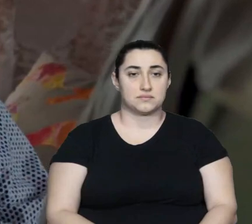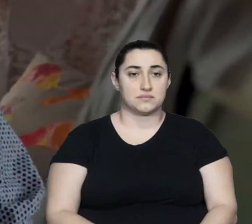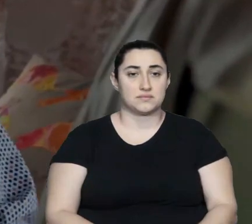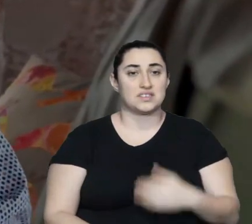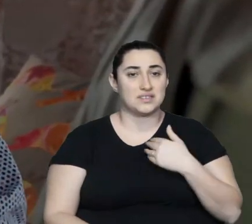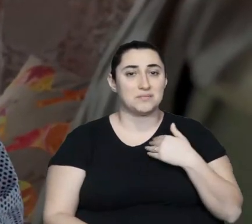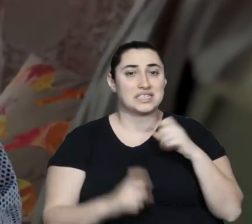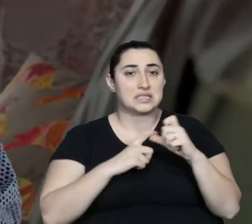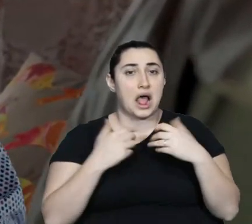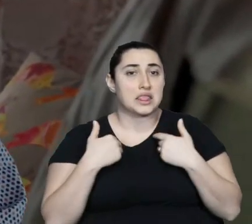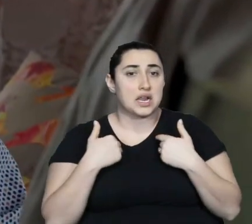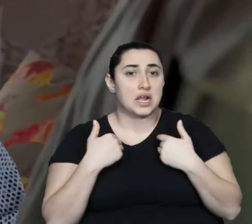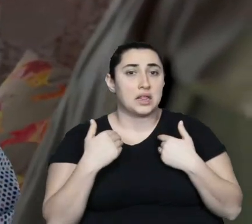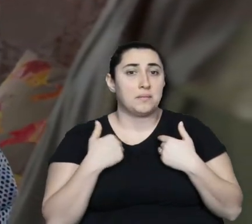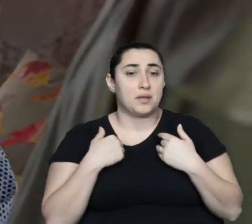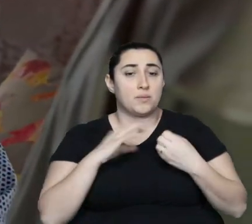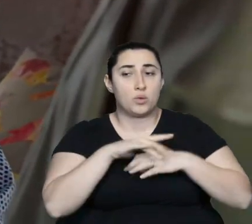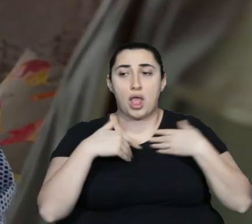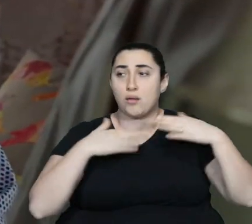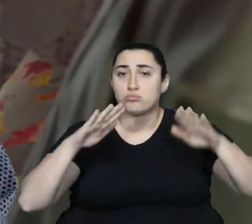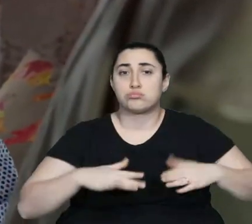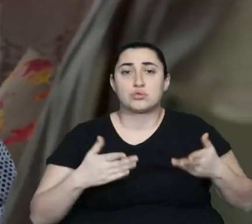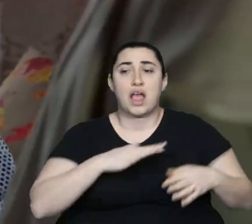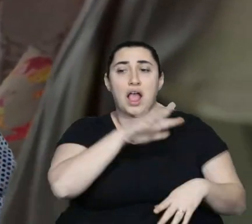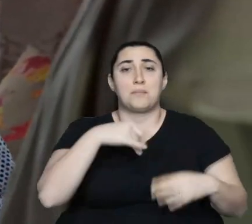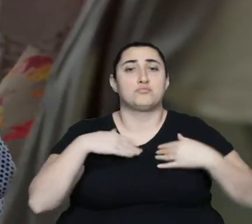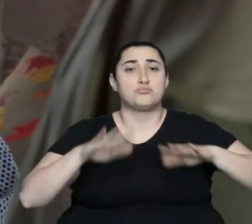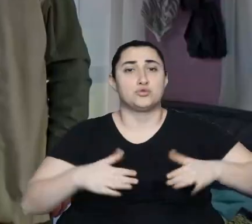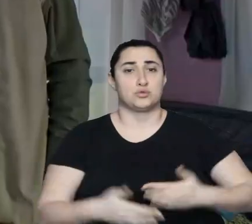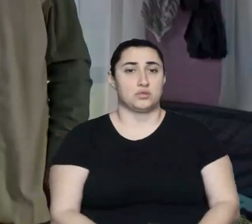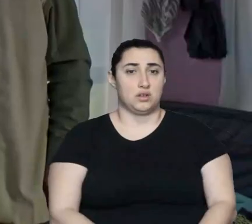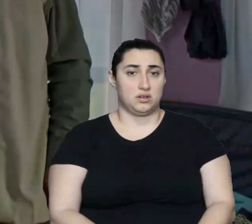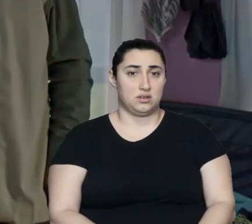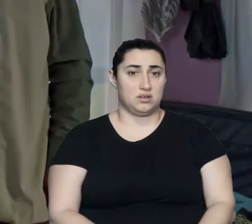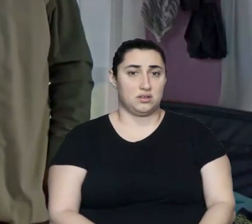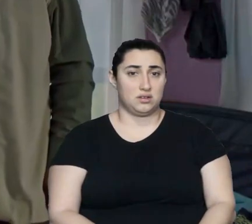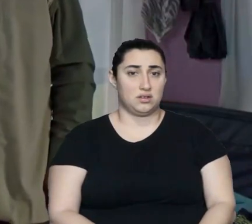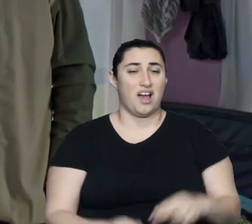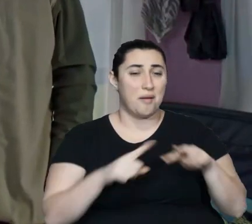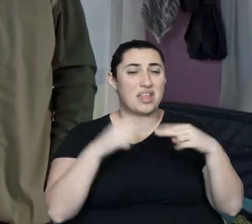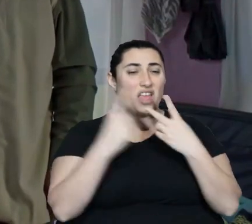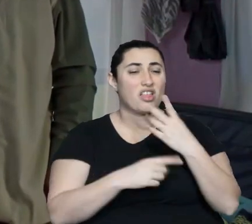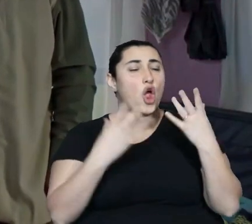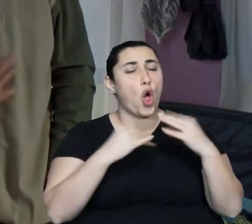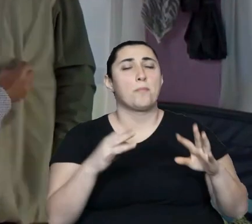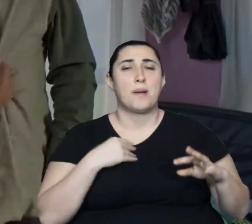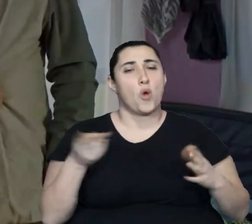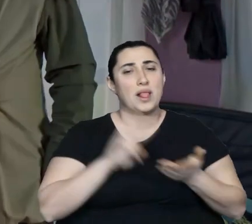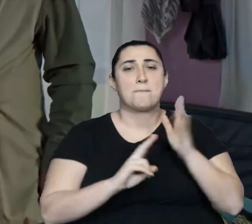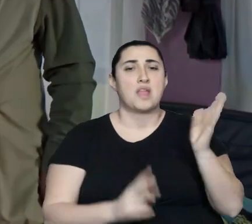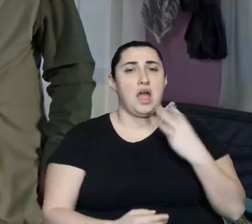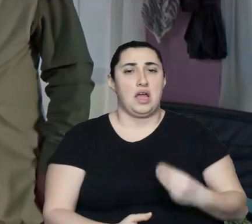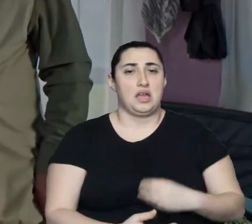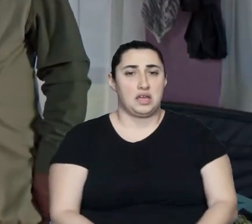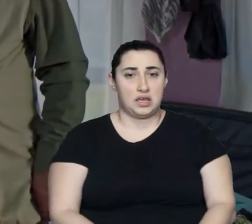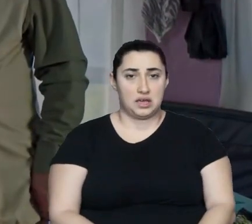Ya ben Santral'im. Benim dünyam burası. Her şeyim burada. Her Ahmet Yanardağ olmaktansa ölmeyi tercih ederim